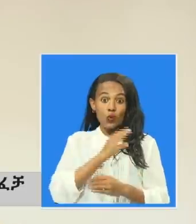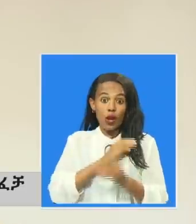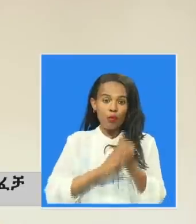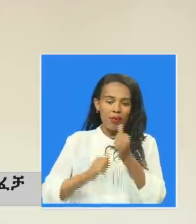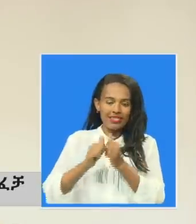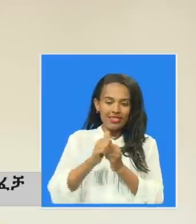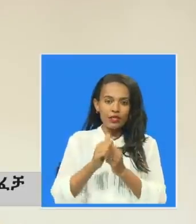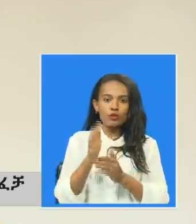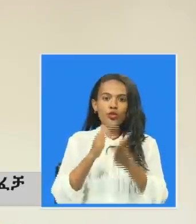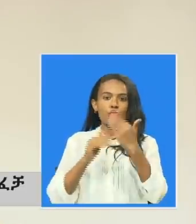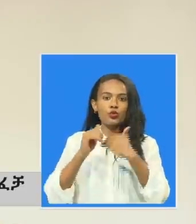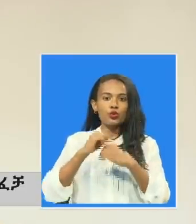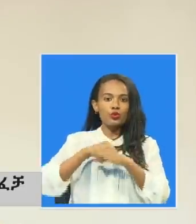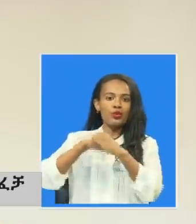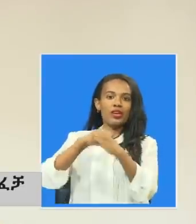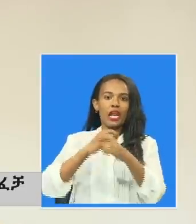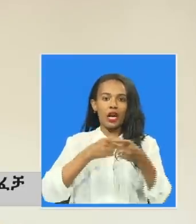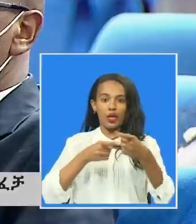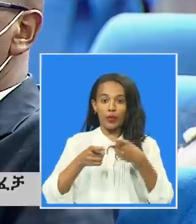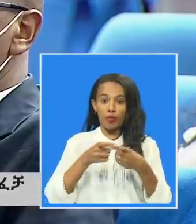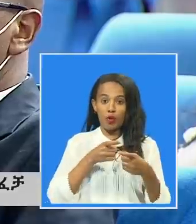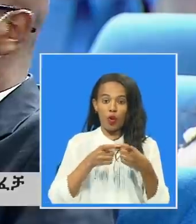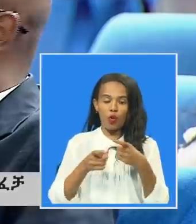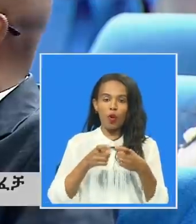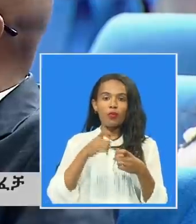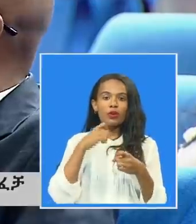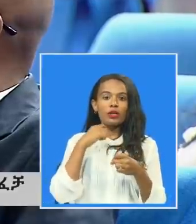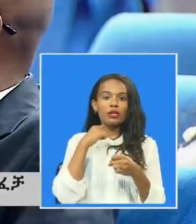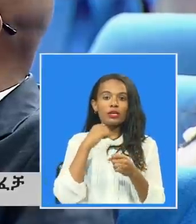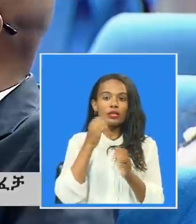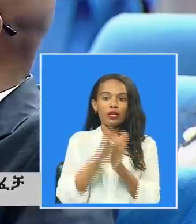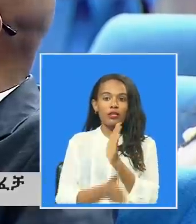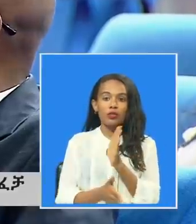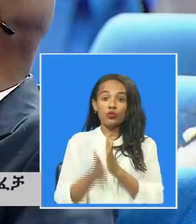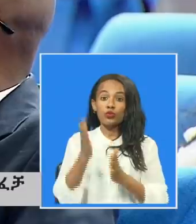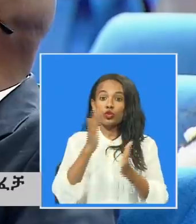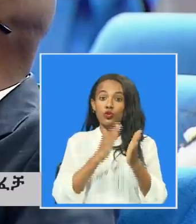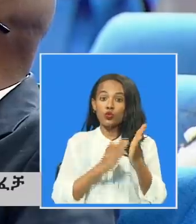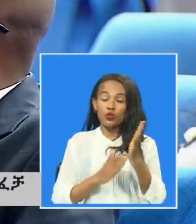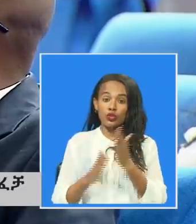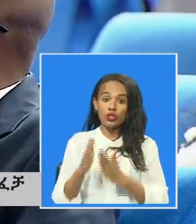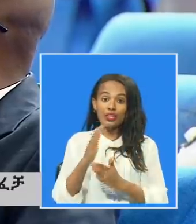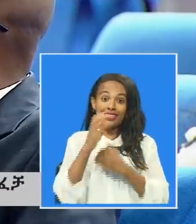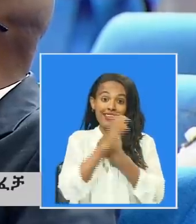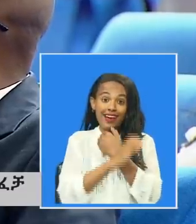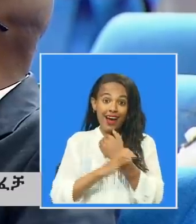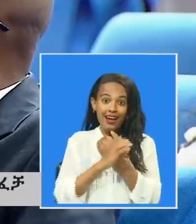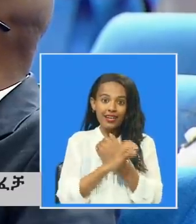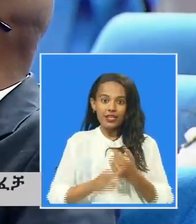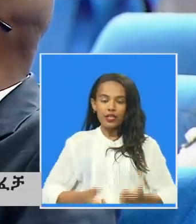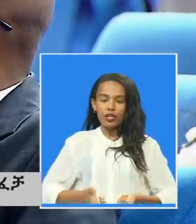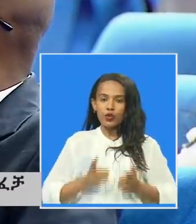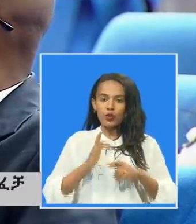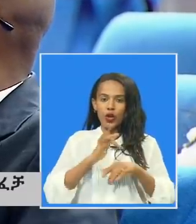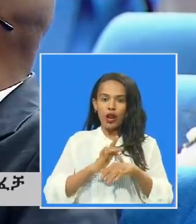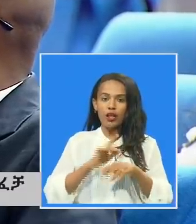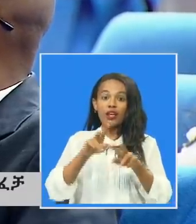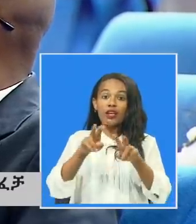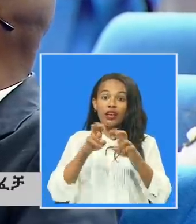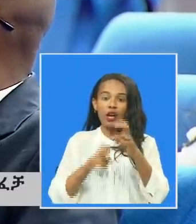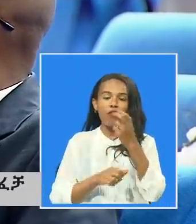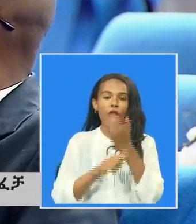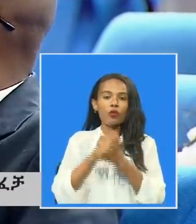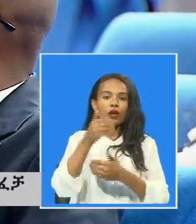ችግሮቹን ለመከላከልና ለመቋቋም የተከሰቱ ችግሮችም የሀገር ህልውና ላይ የከፋ